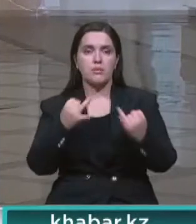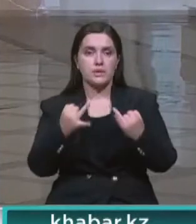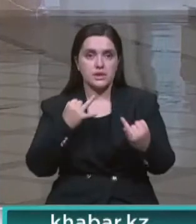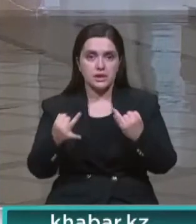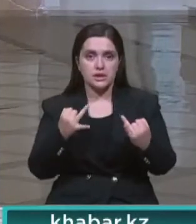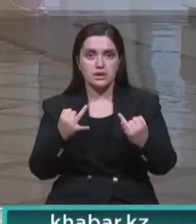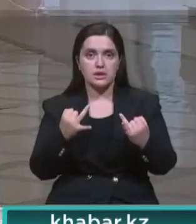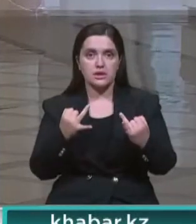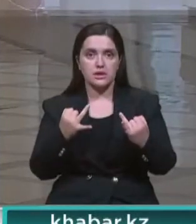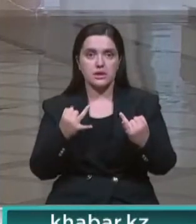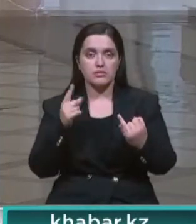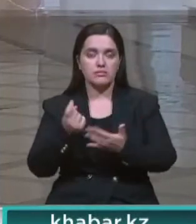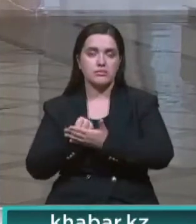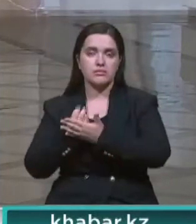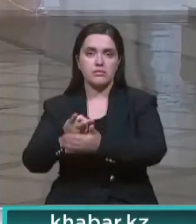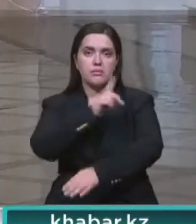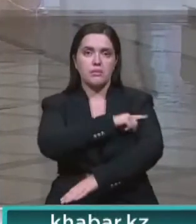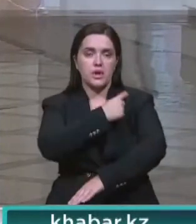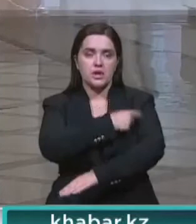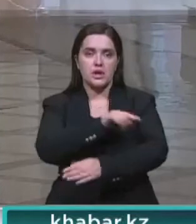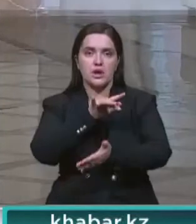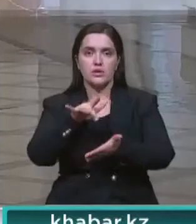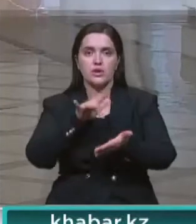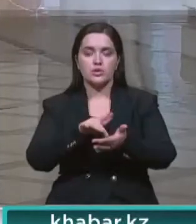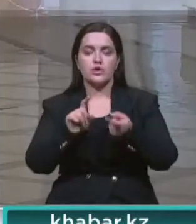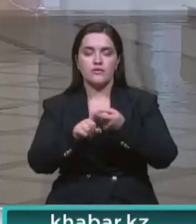беседы с пациентом, он был госпитализирован в городской инфекционный центр.